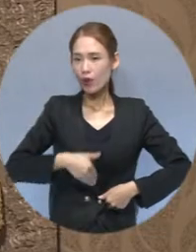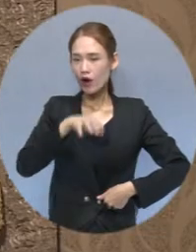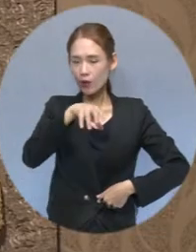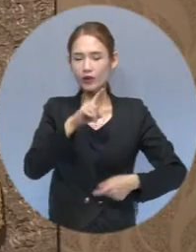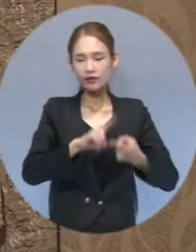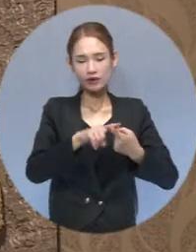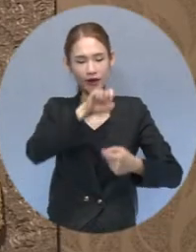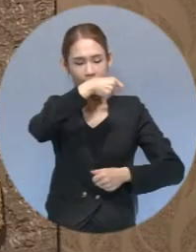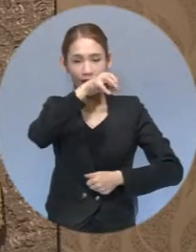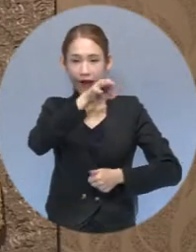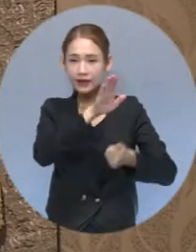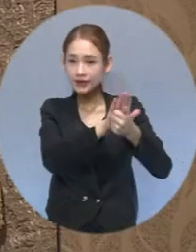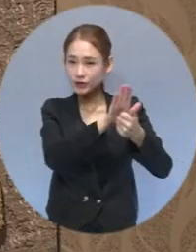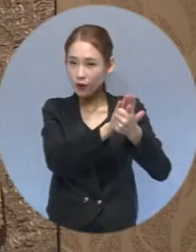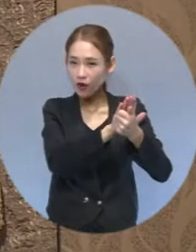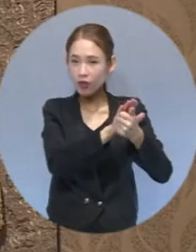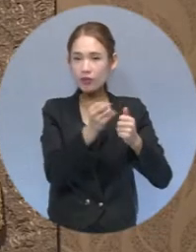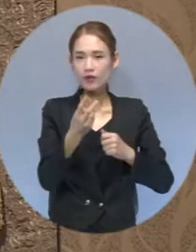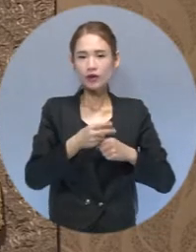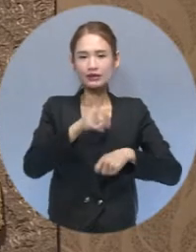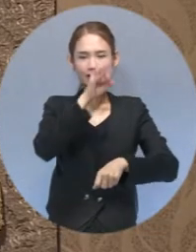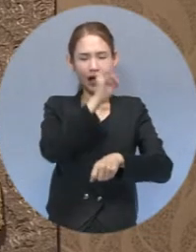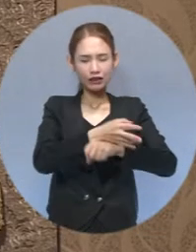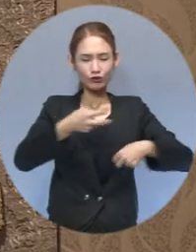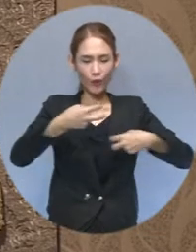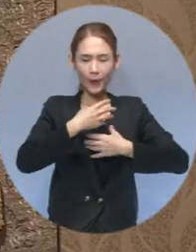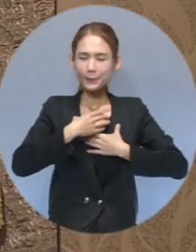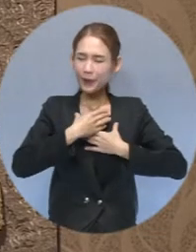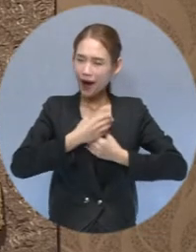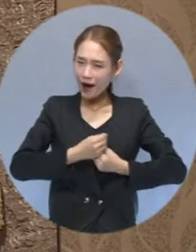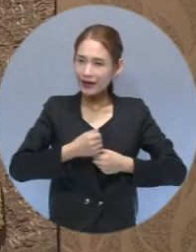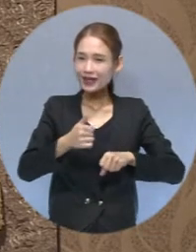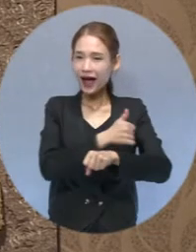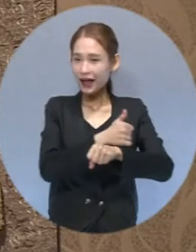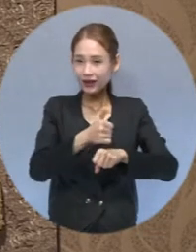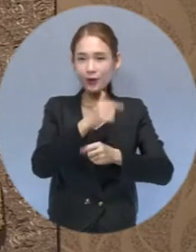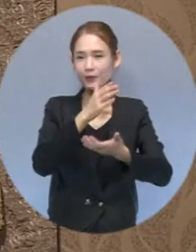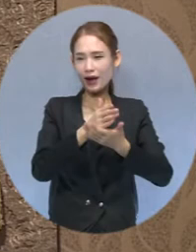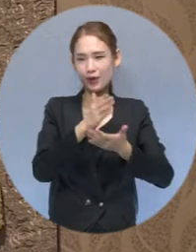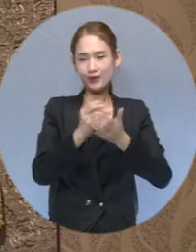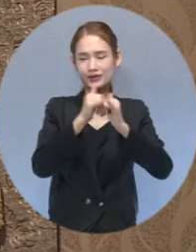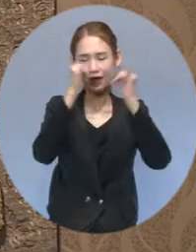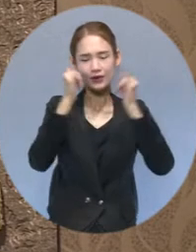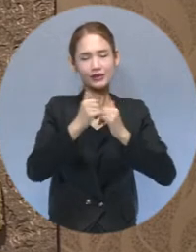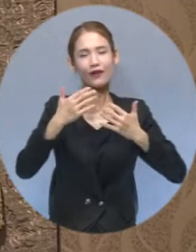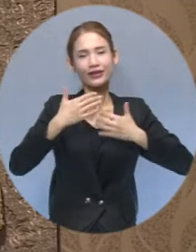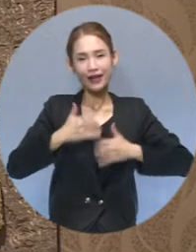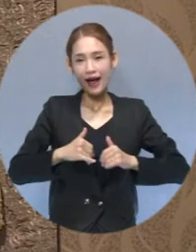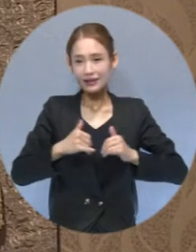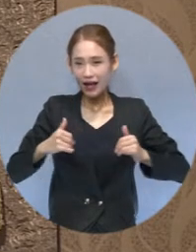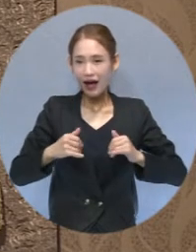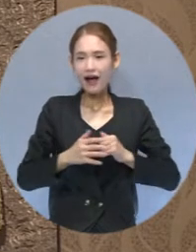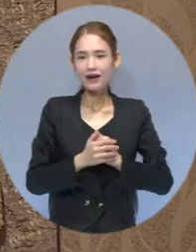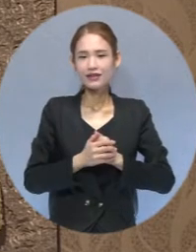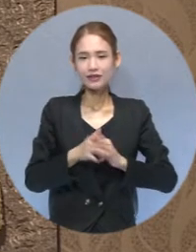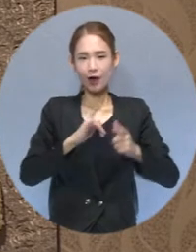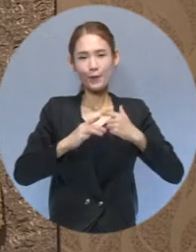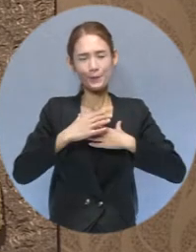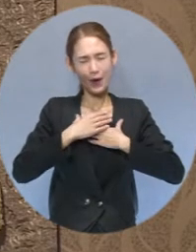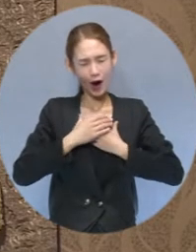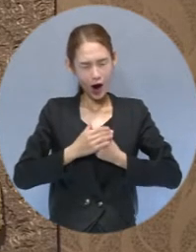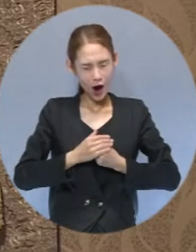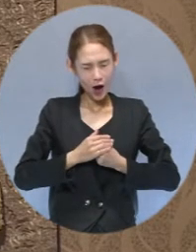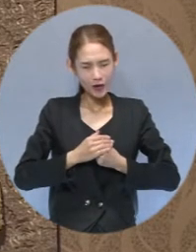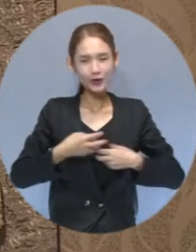또 우리 단순히 교통이 편리하게 다니는 것이 아니라 우리 사회적 약자인분들도 편리하게 교통을 활용할 수